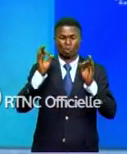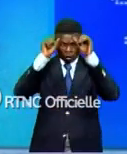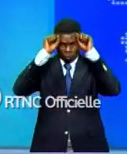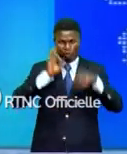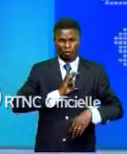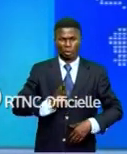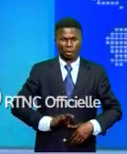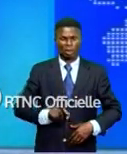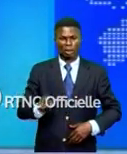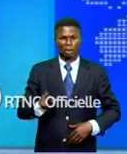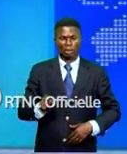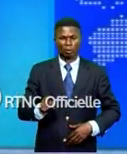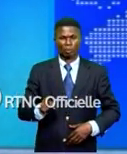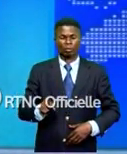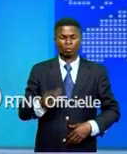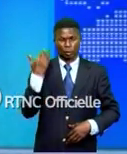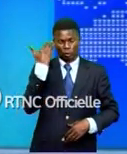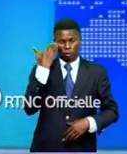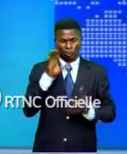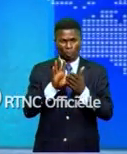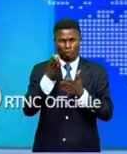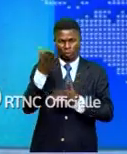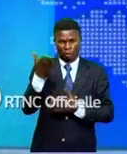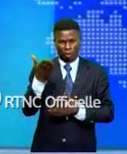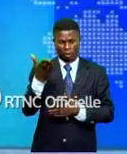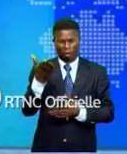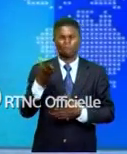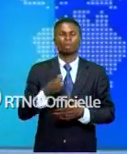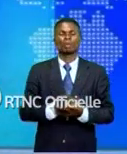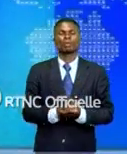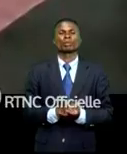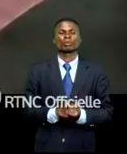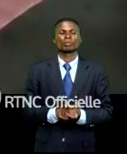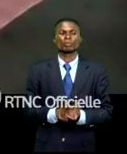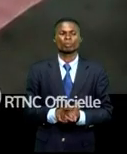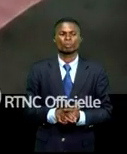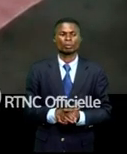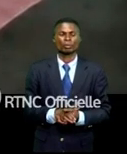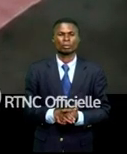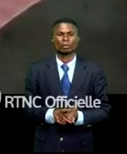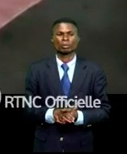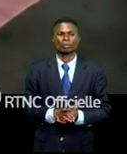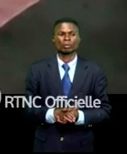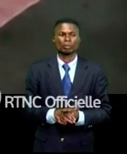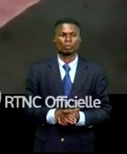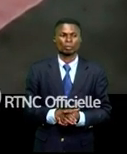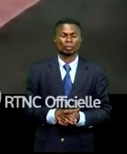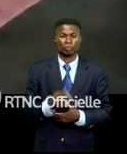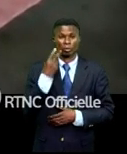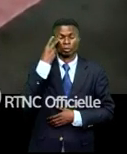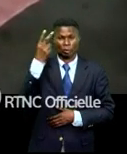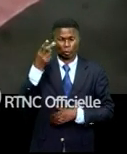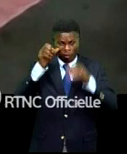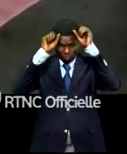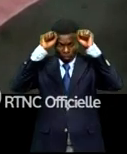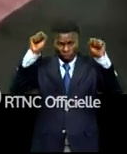de l'État, Félix Tshisekedi. On en parle dans ses reportages de la RTNC Lualaba. 38 heures après leur adhésion massive à la vision du chef de